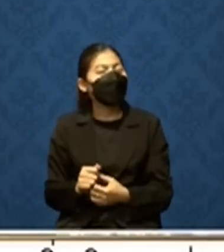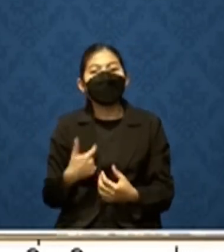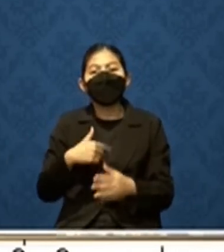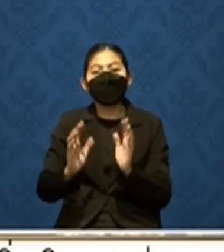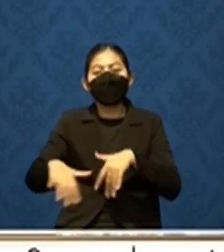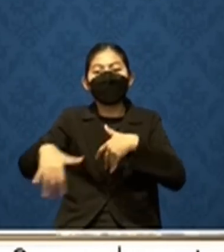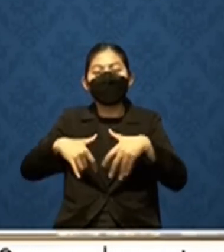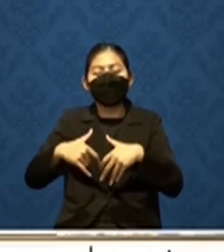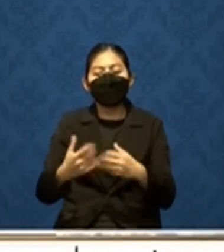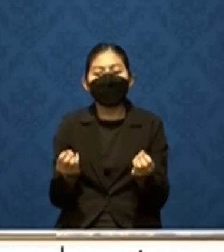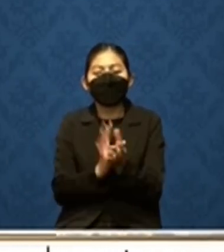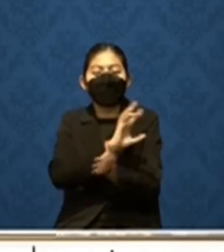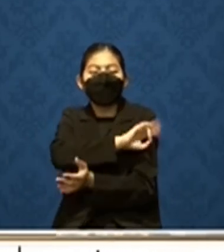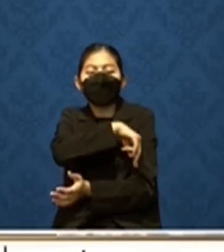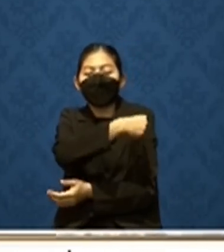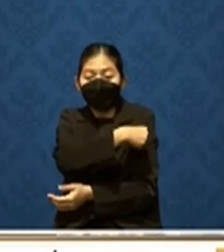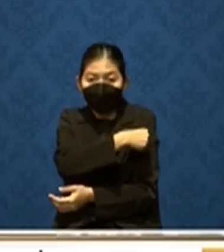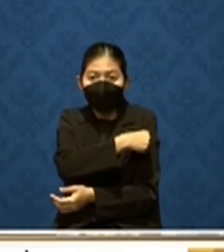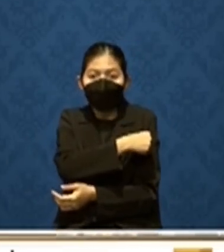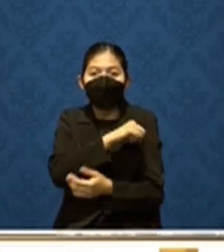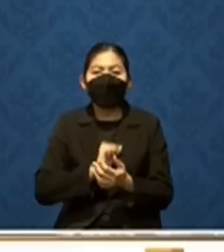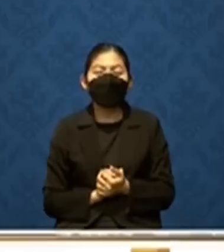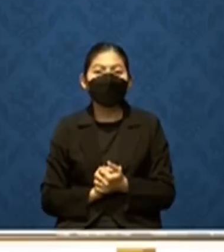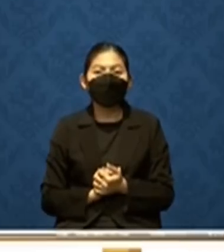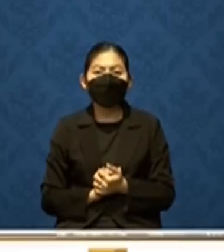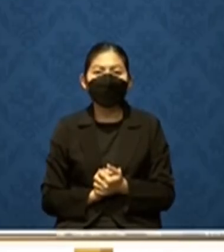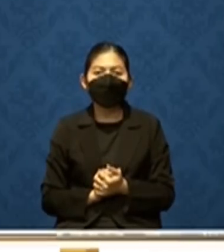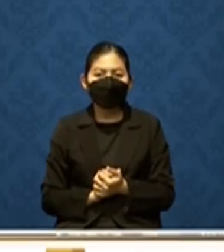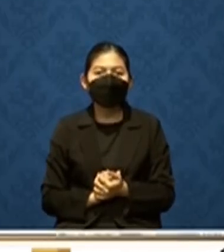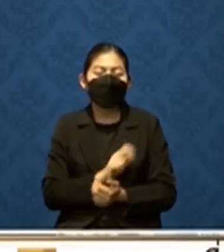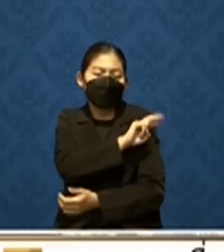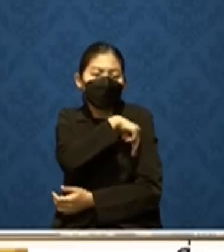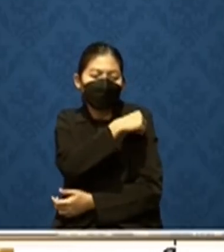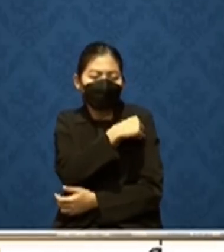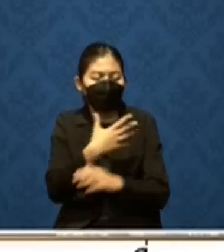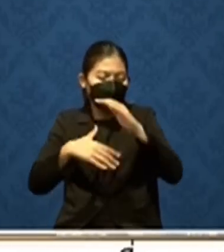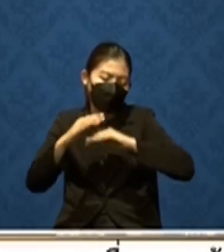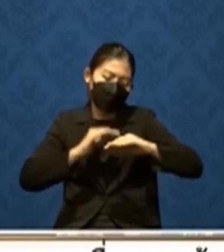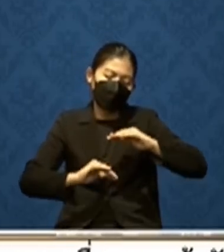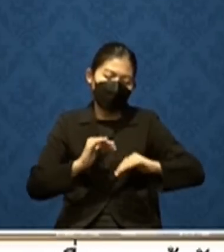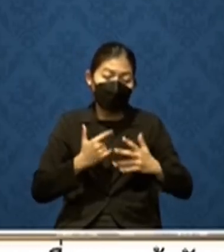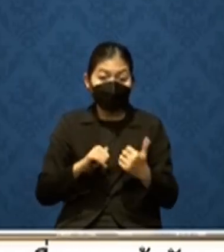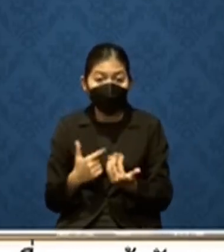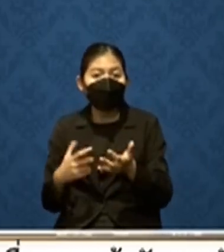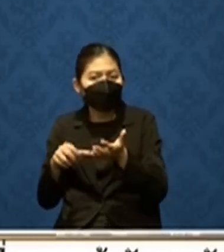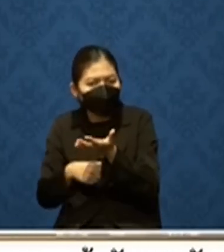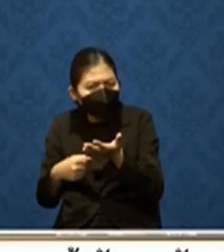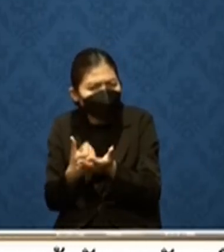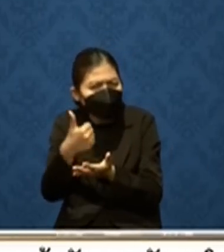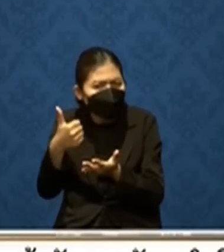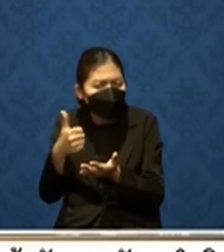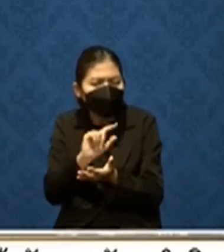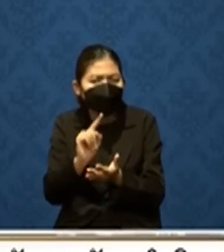ปัญหาเรื่องสาสุขมากเป็นยุคที่สาธารณสุขตกต่ำนี่ยังโชคดีนะครับที่เราปูพื้น